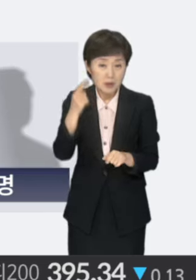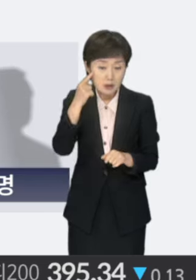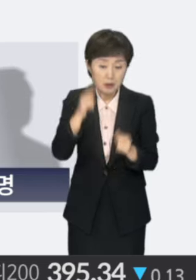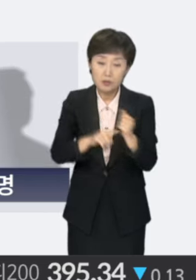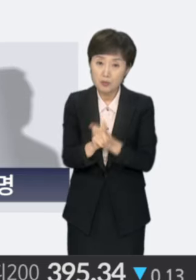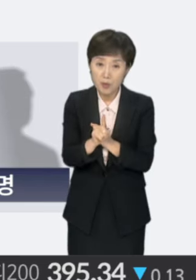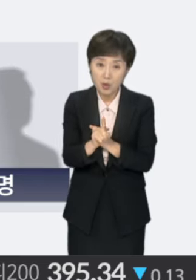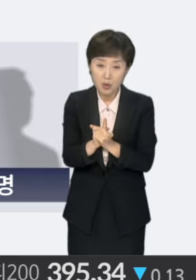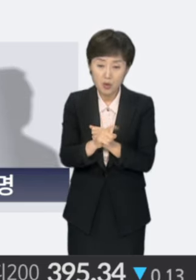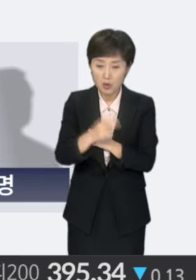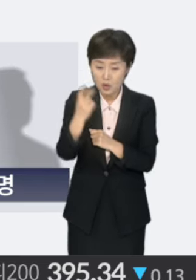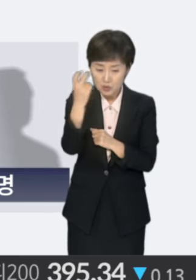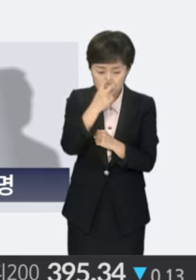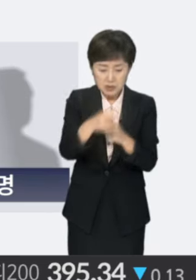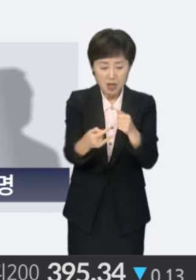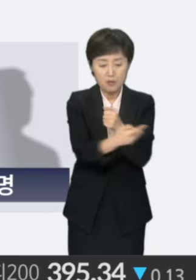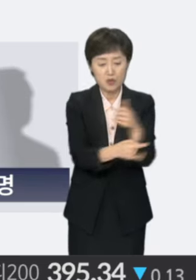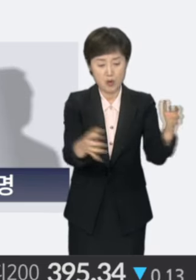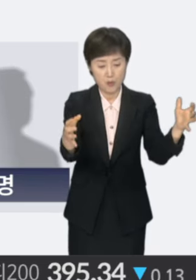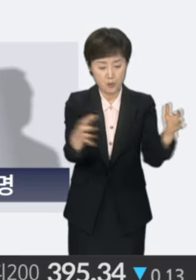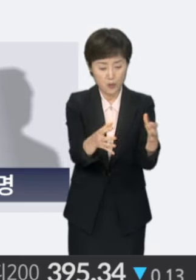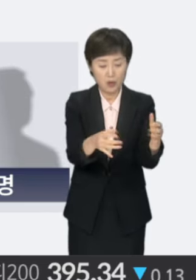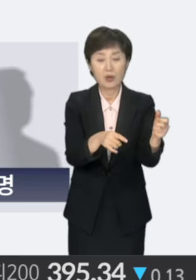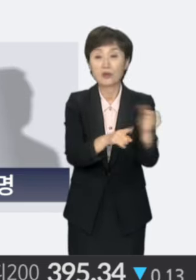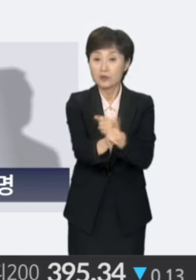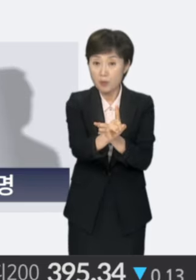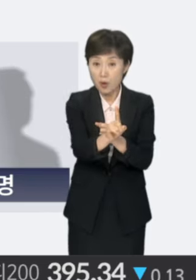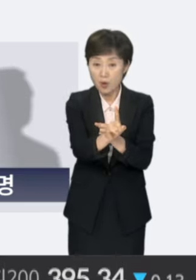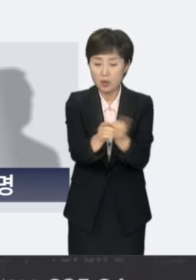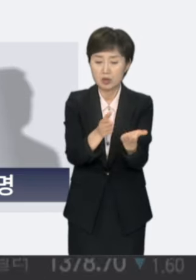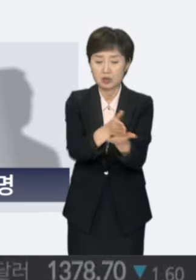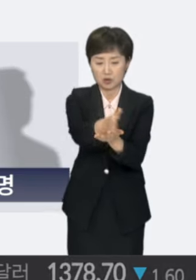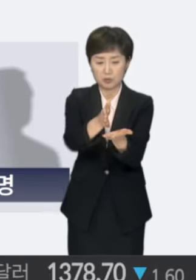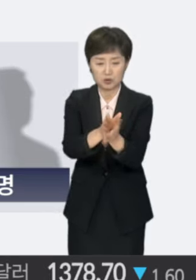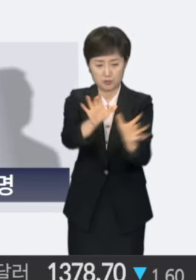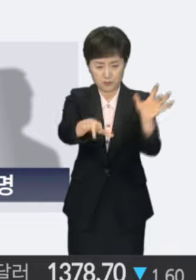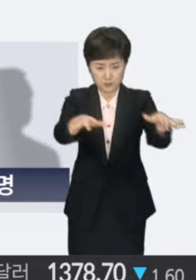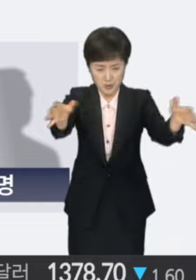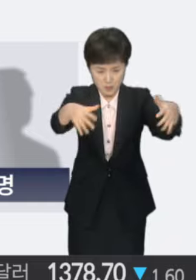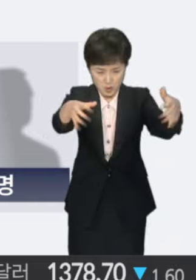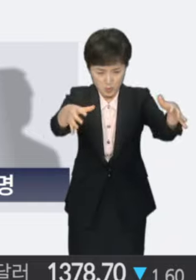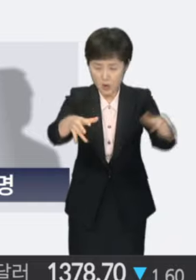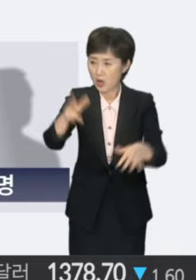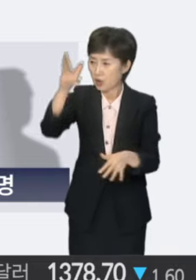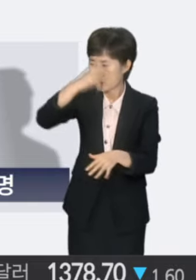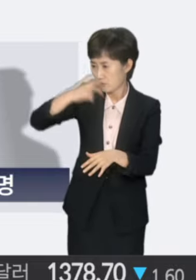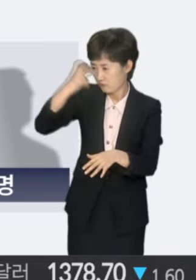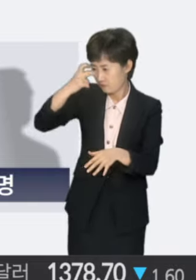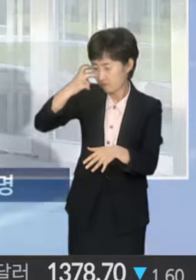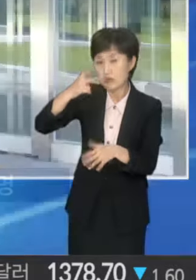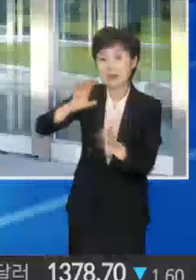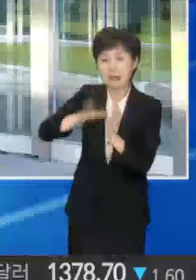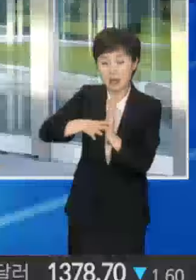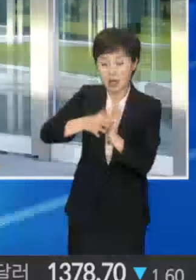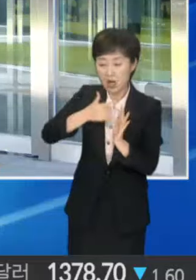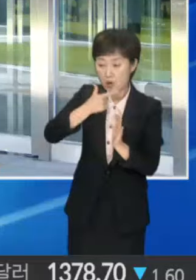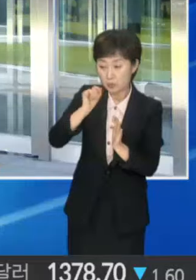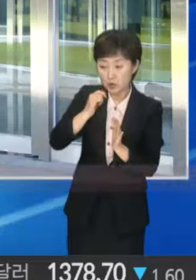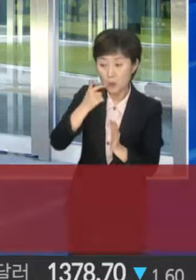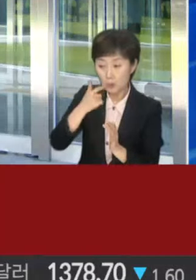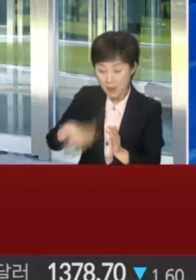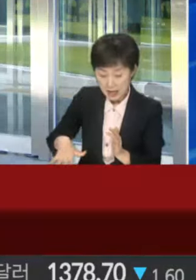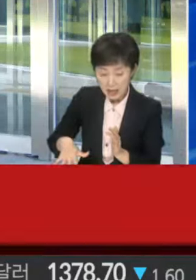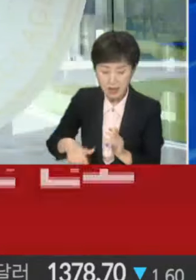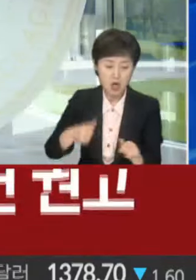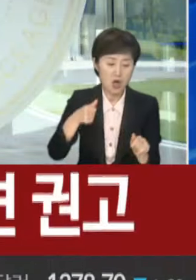없는 것이 결국에 수사심의위원회가 개최되는 이유 자체가 외부 전문가에게 경찰 수사에 있어서 어떤 부족하거나 놓치는 부분에